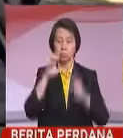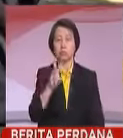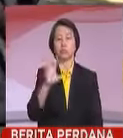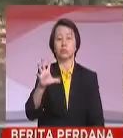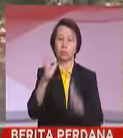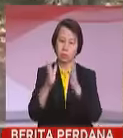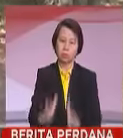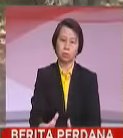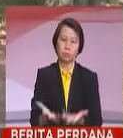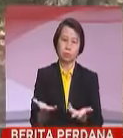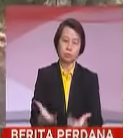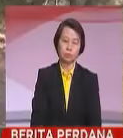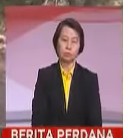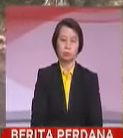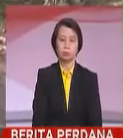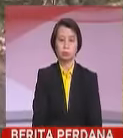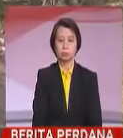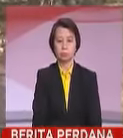65 kes.